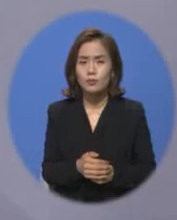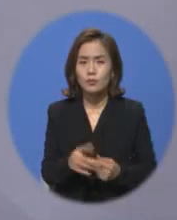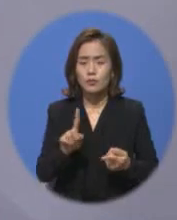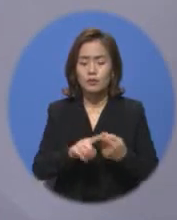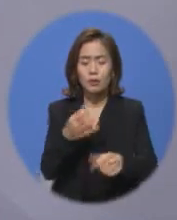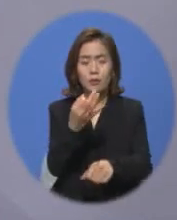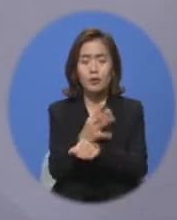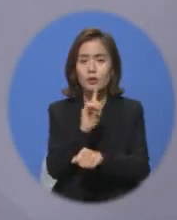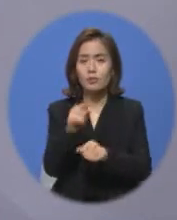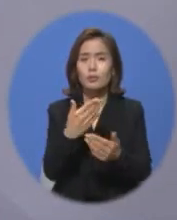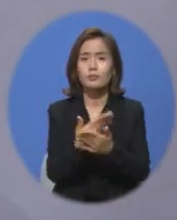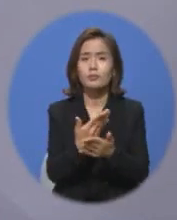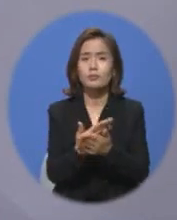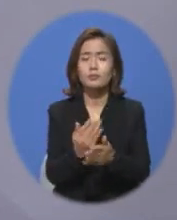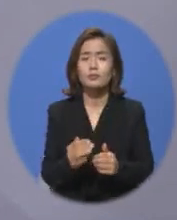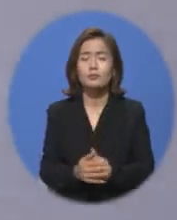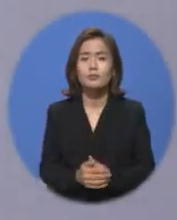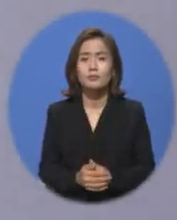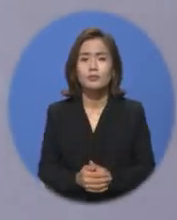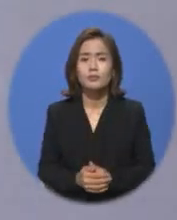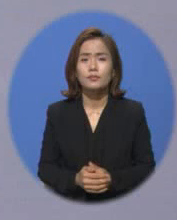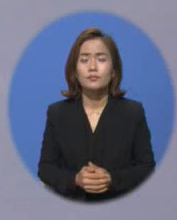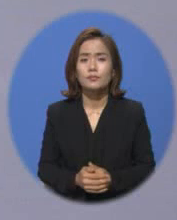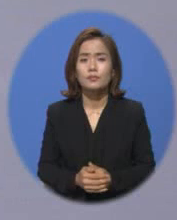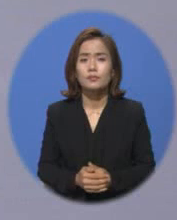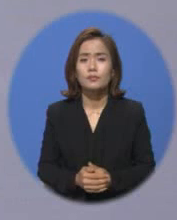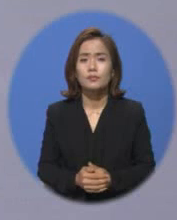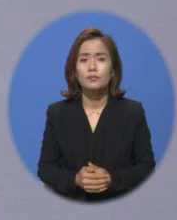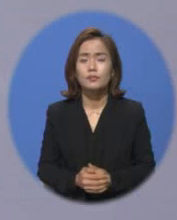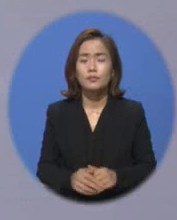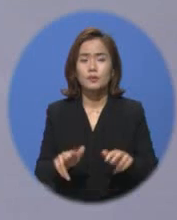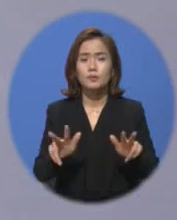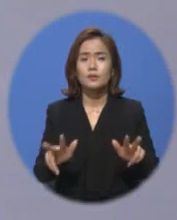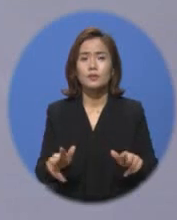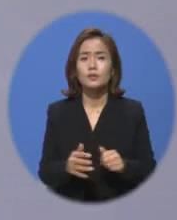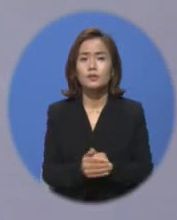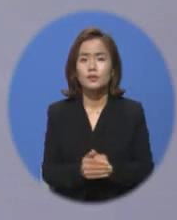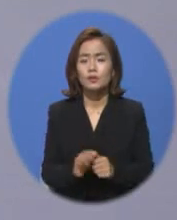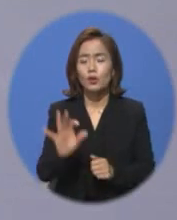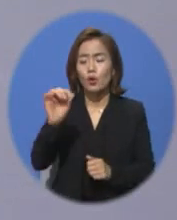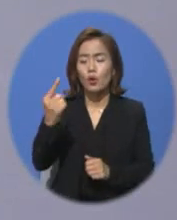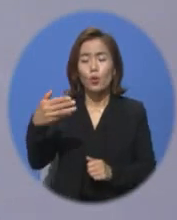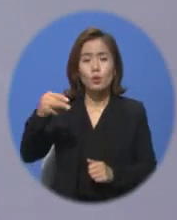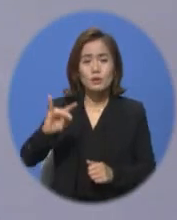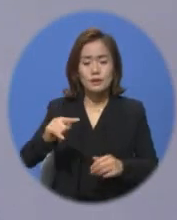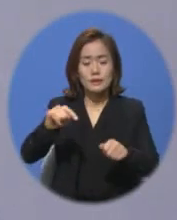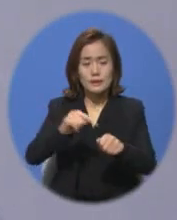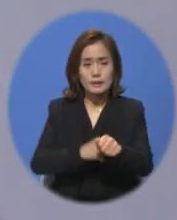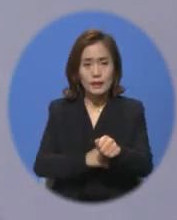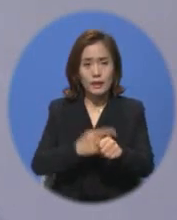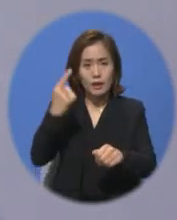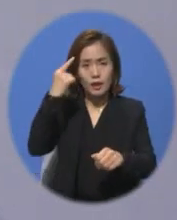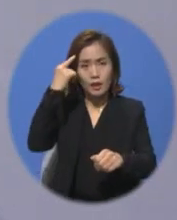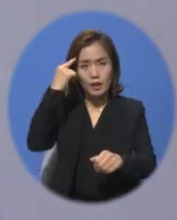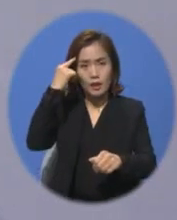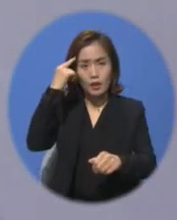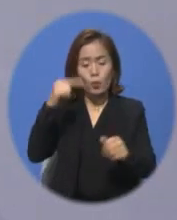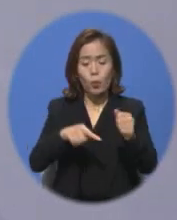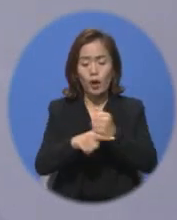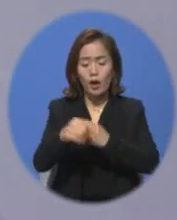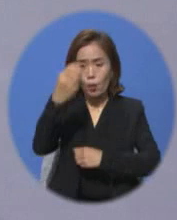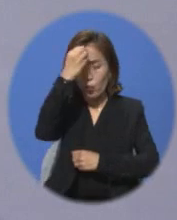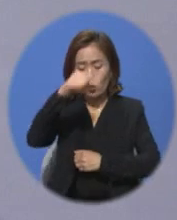예.김경진후보자님, 1분30초드리겠습니다. 예.빛철시민안전 체험센터